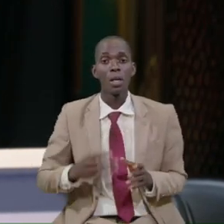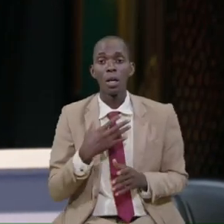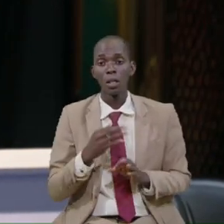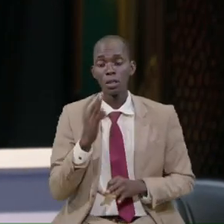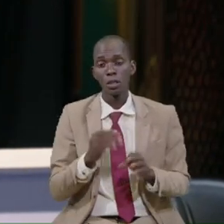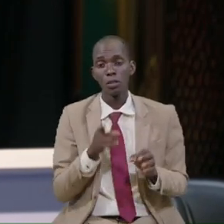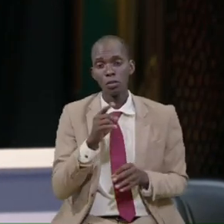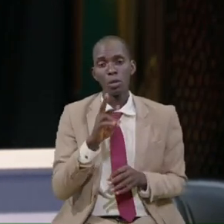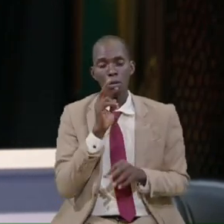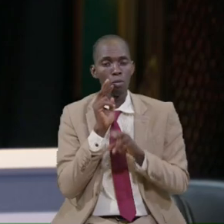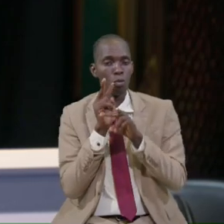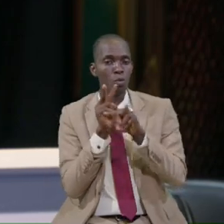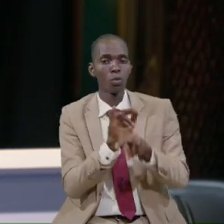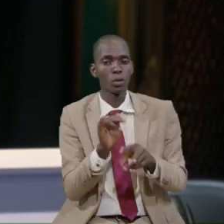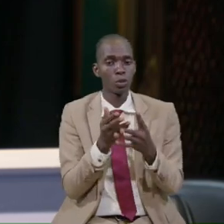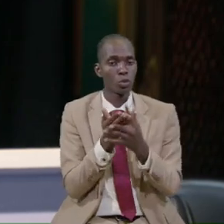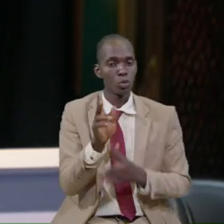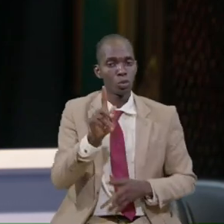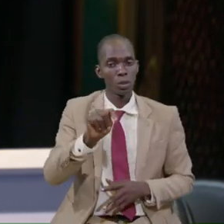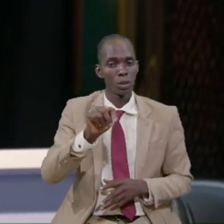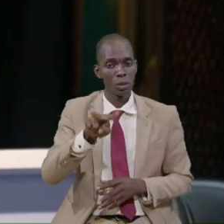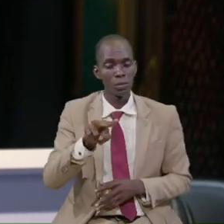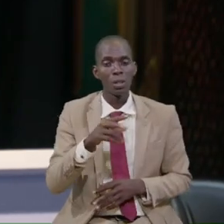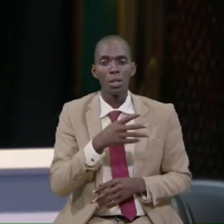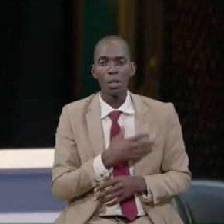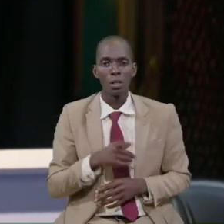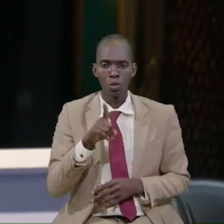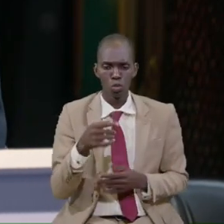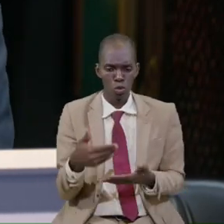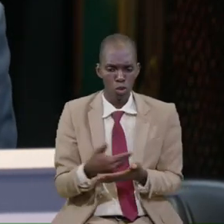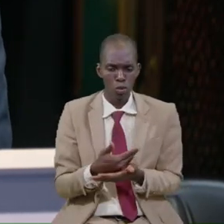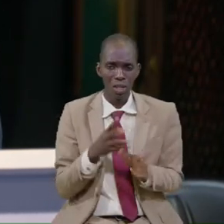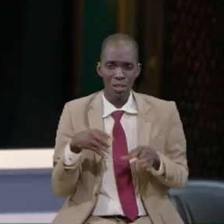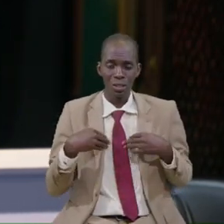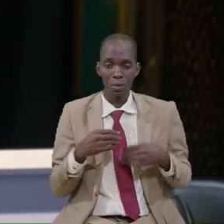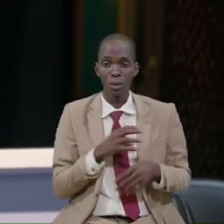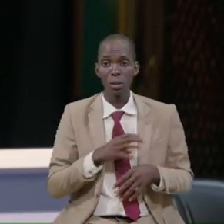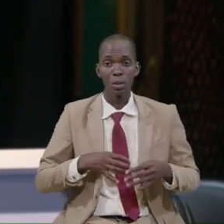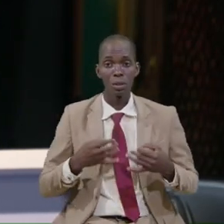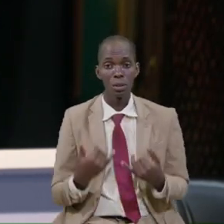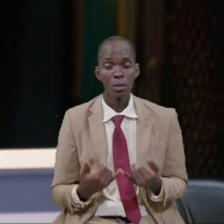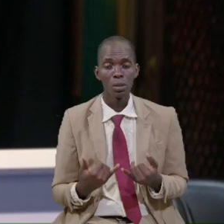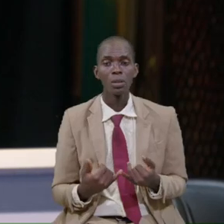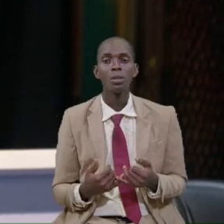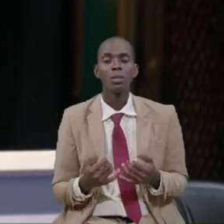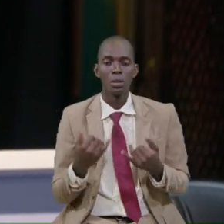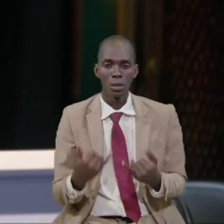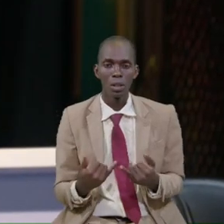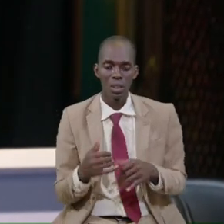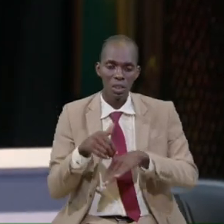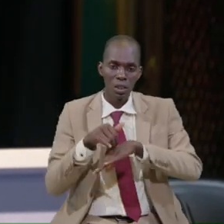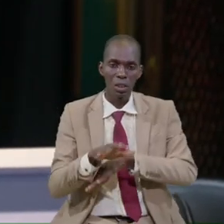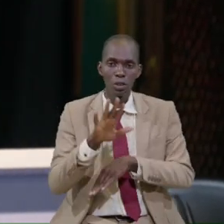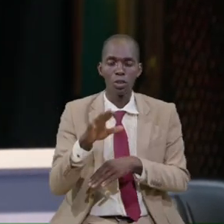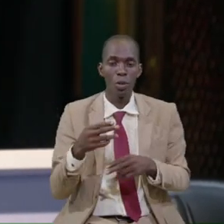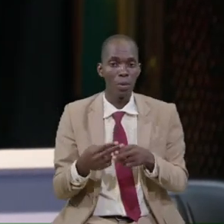ce formulaire. Après, vous êtes à la radio, à la télé, vous venez de donner votre vie au Seigneur.